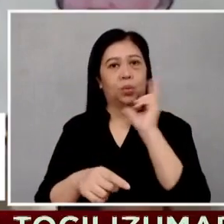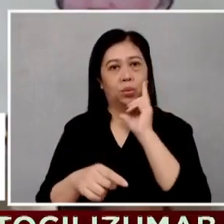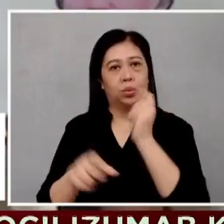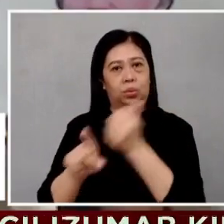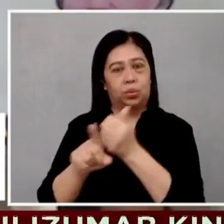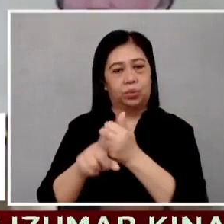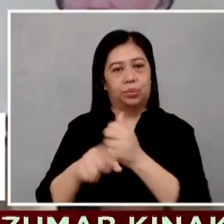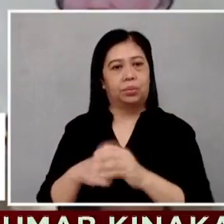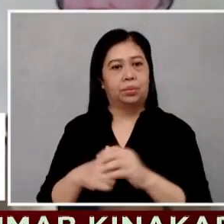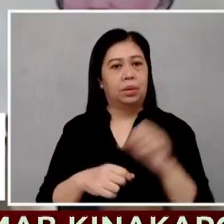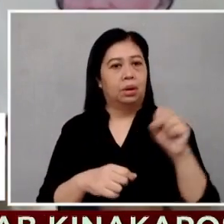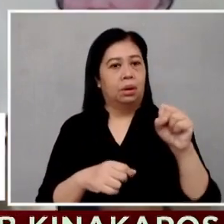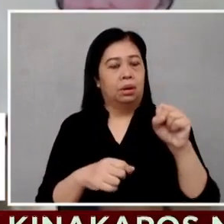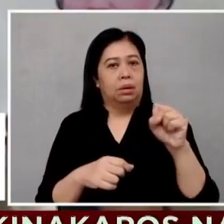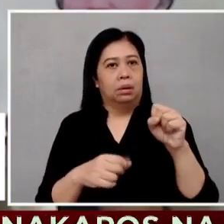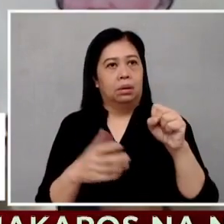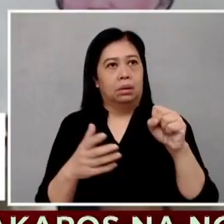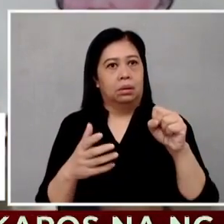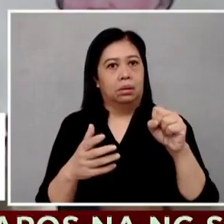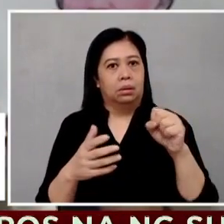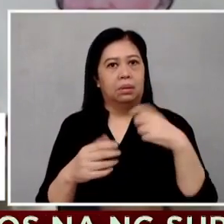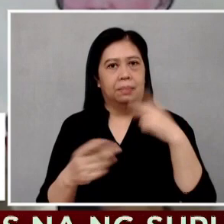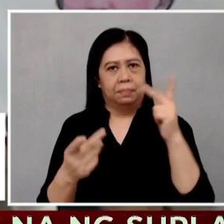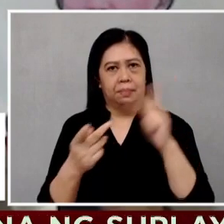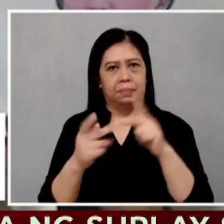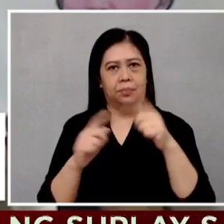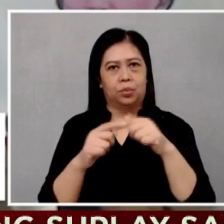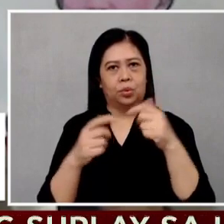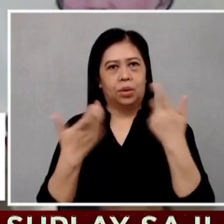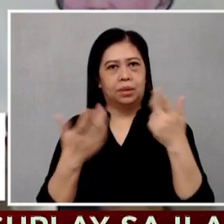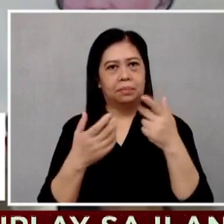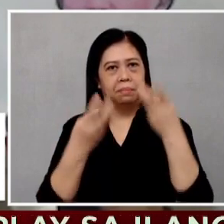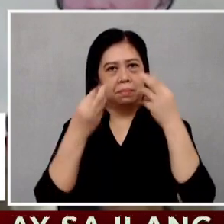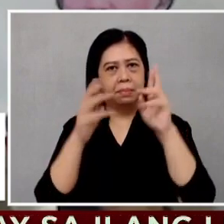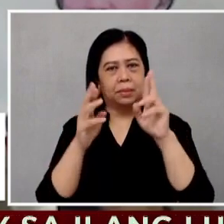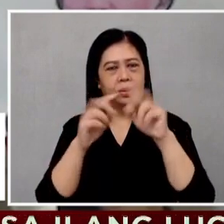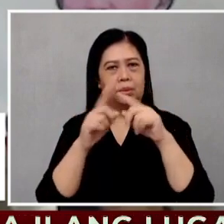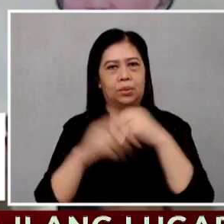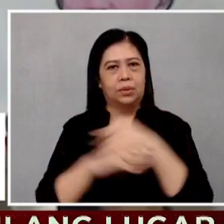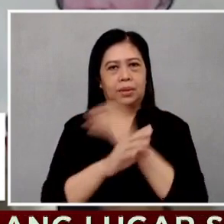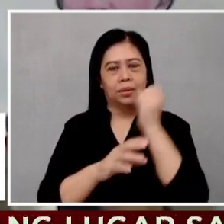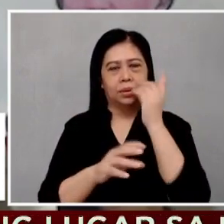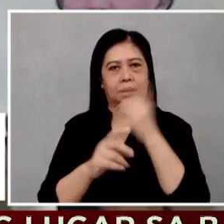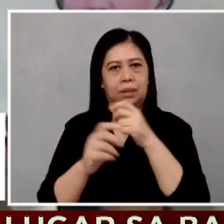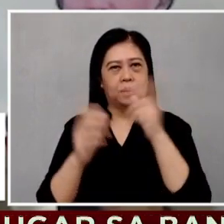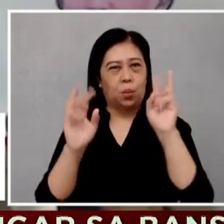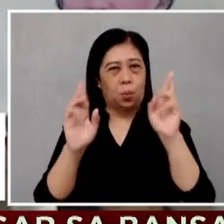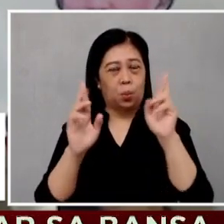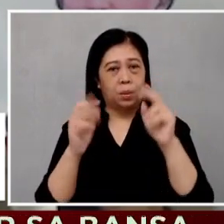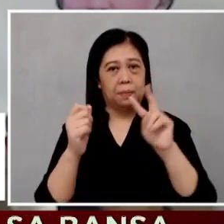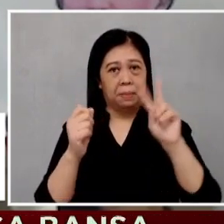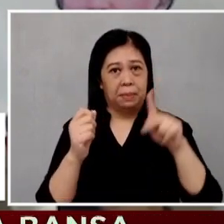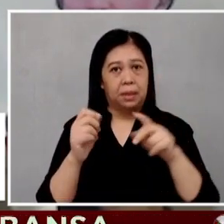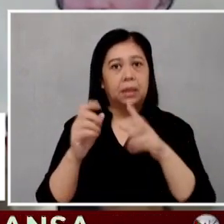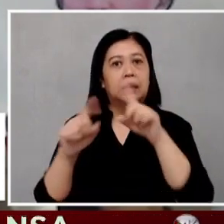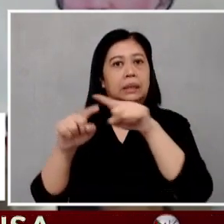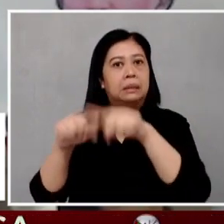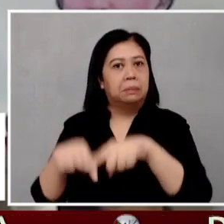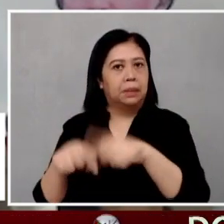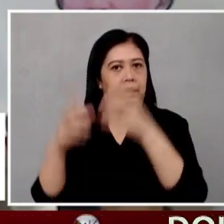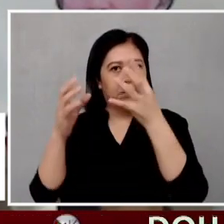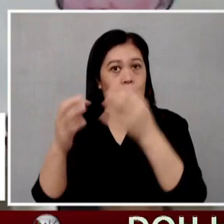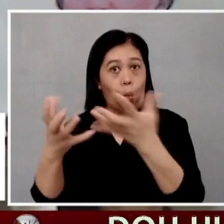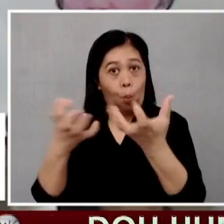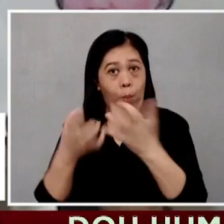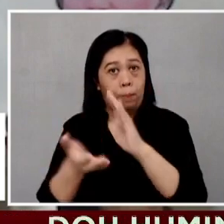Of course, my intent to run as Mayor Sara's VP only holds if she decides to run for the